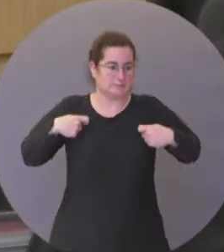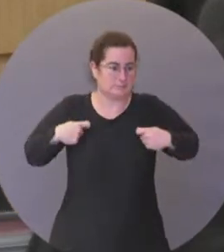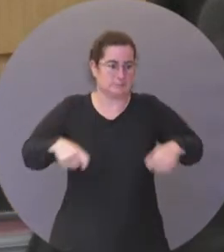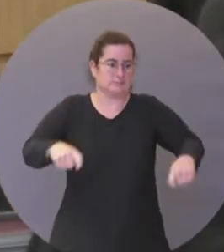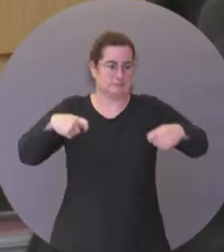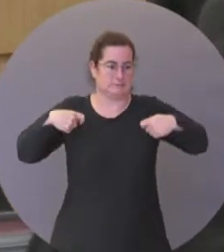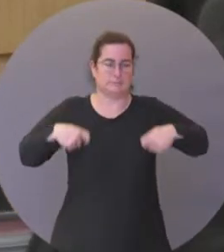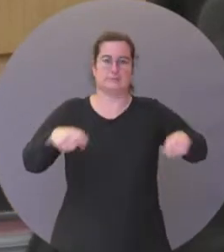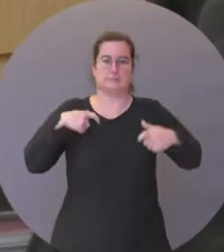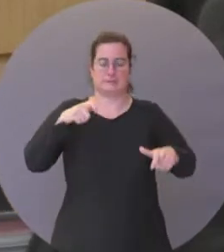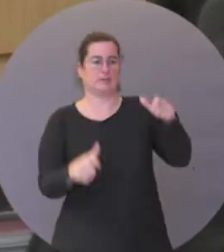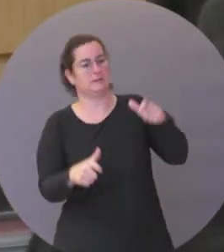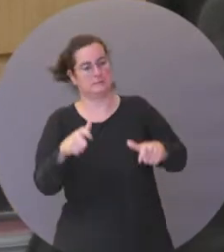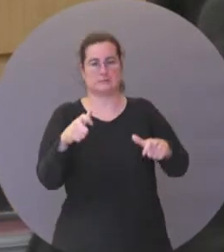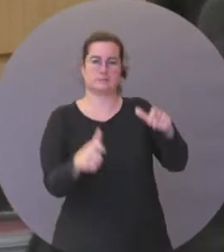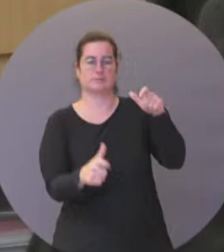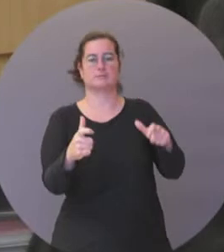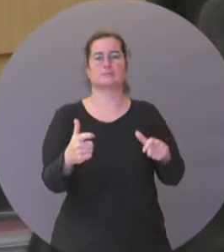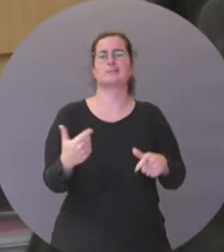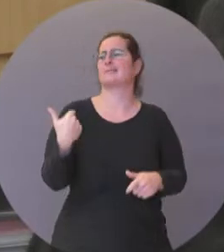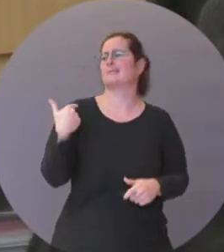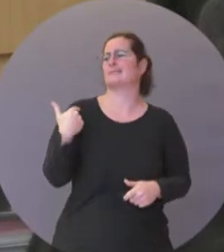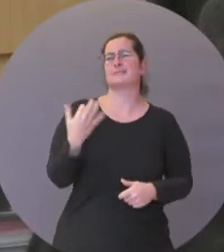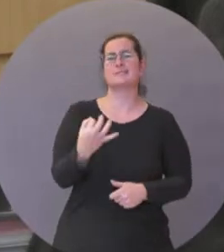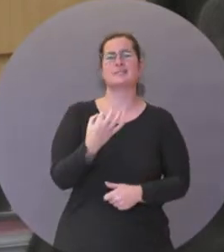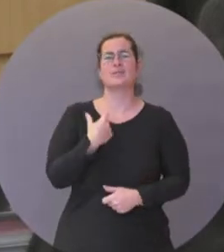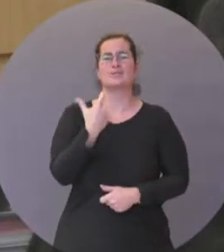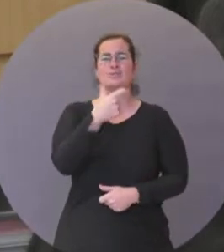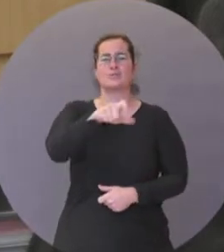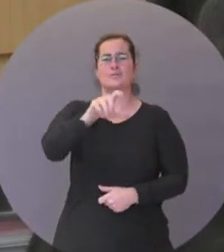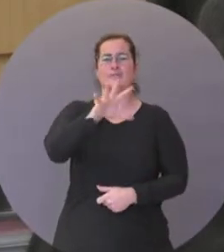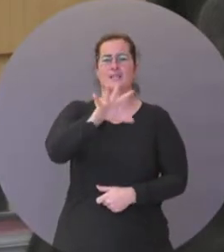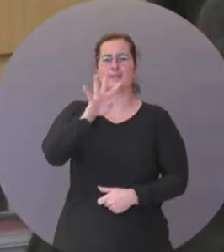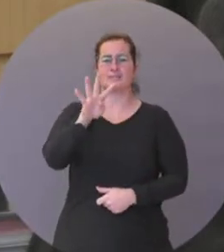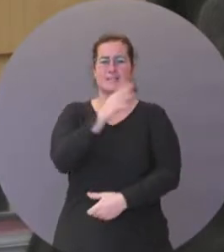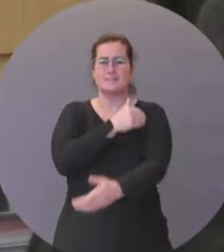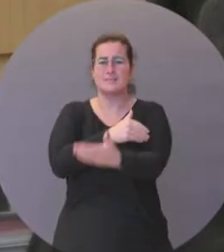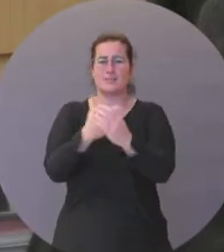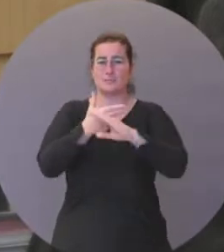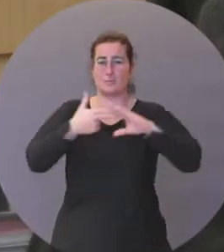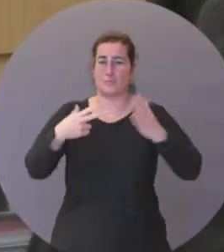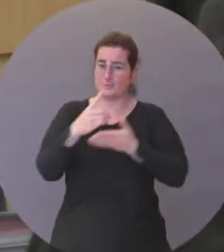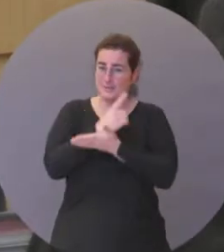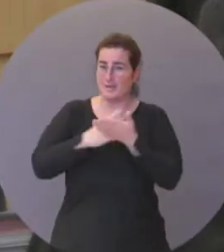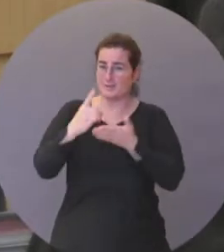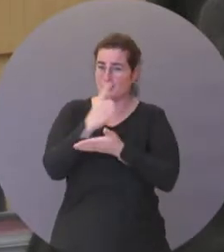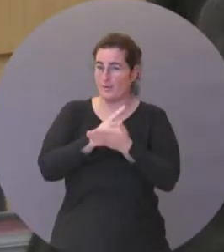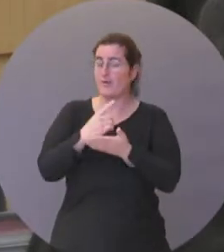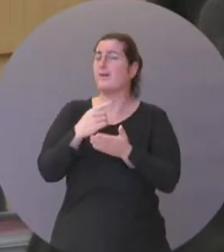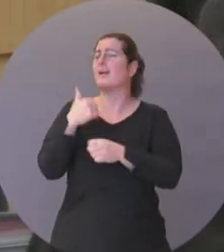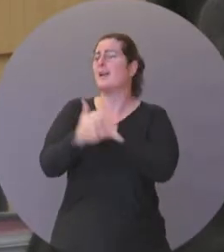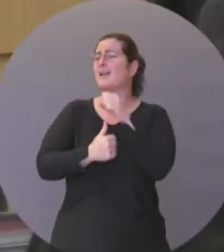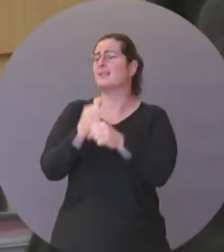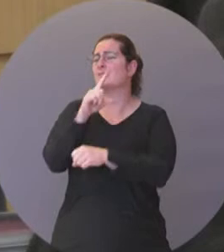l'heure 254 millions d'euros en 2021 pour notre Département de Seine-Maritime compenser seulement à